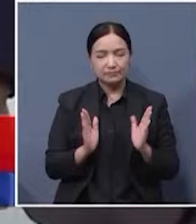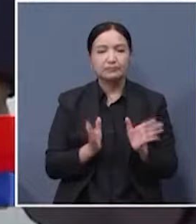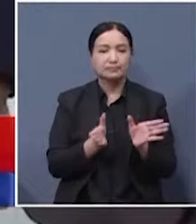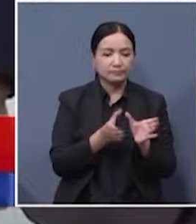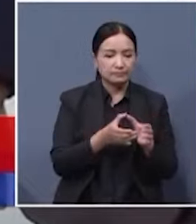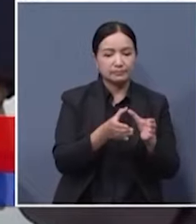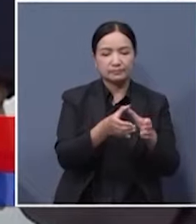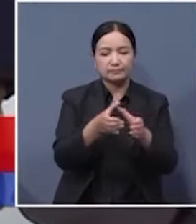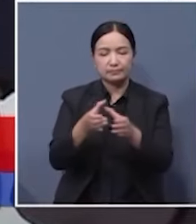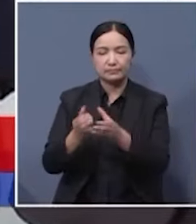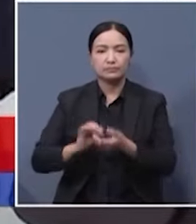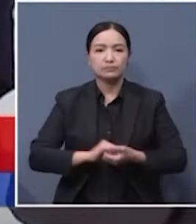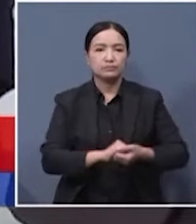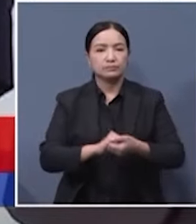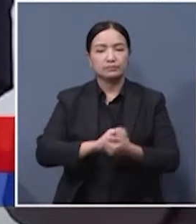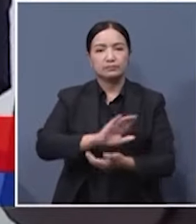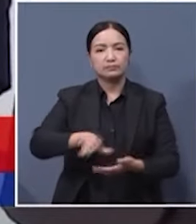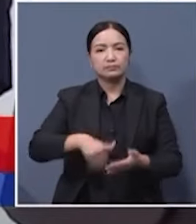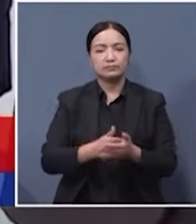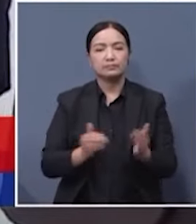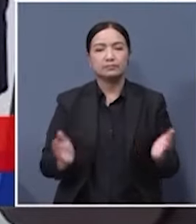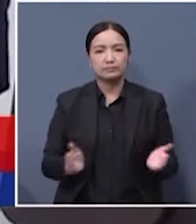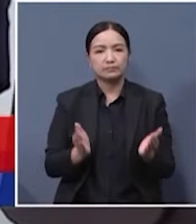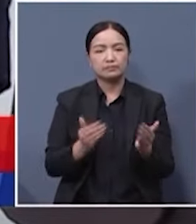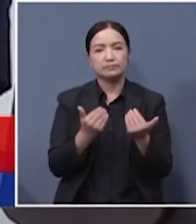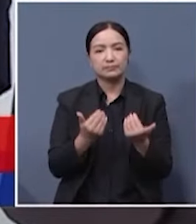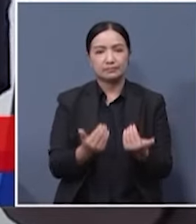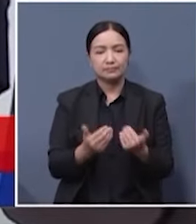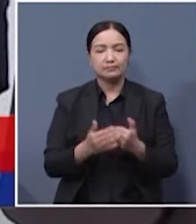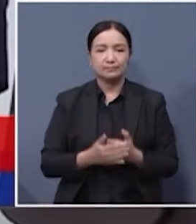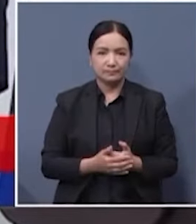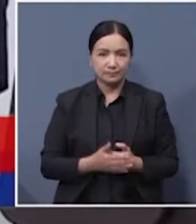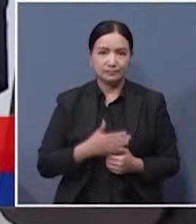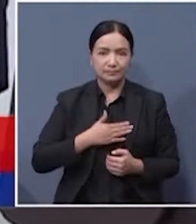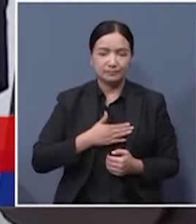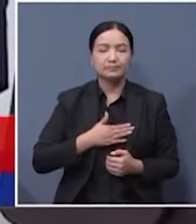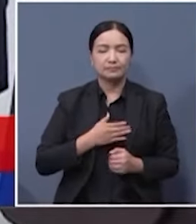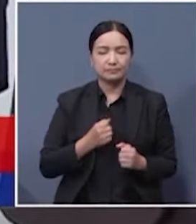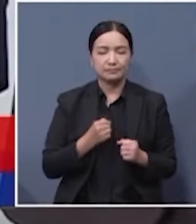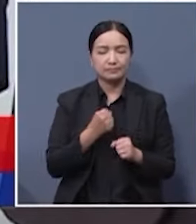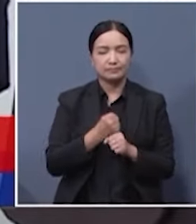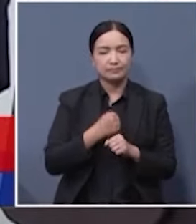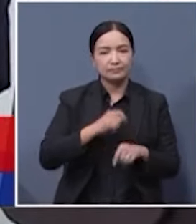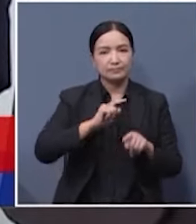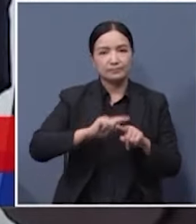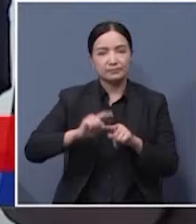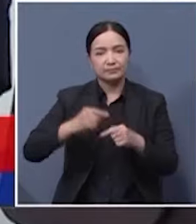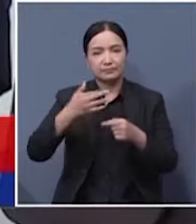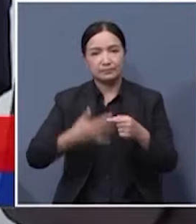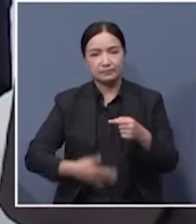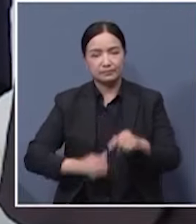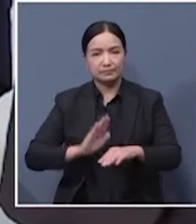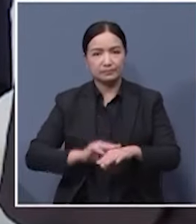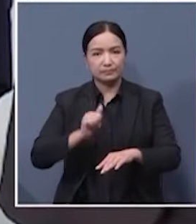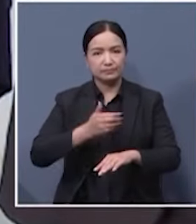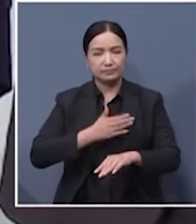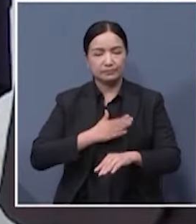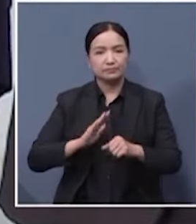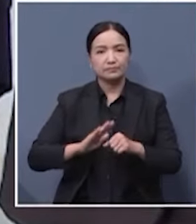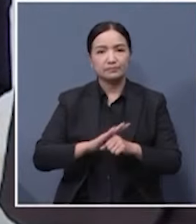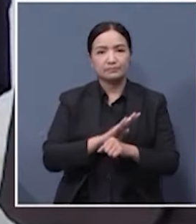มทุกท่านด้วยนะคะสำหรับการสนับสนุนนี้ค่ะแน่นอนค่ะว่าดิฉันก็จะทำทุกอย่างให้เต็มความสามารถนะคะ